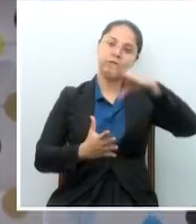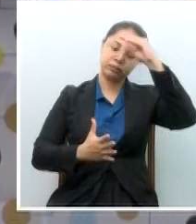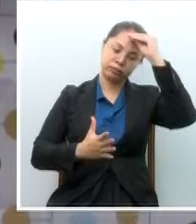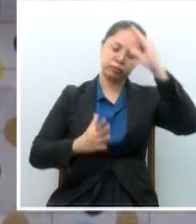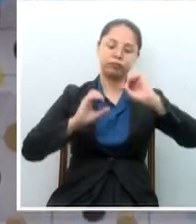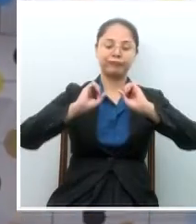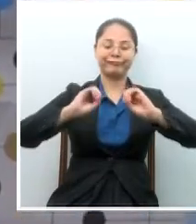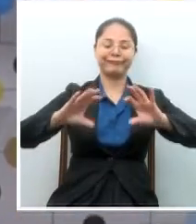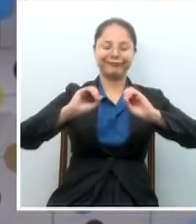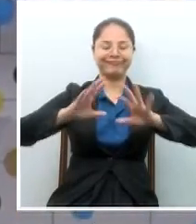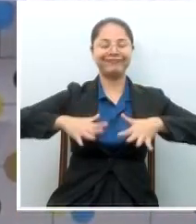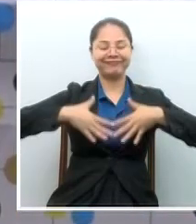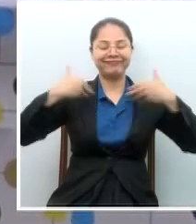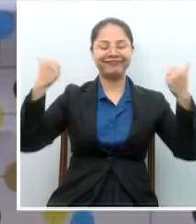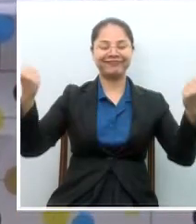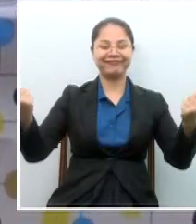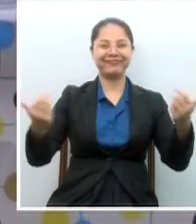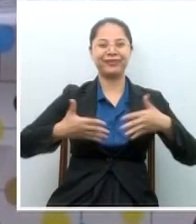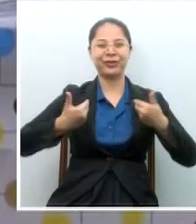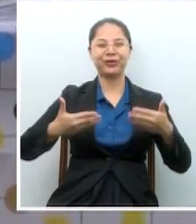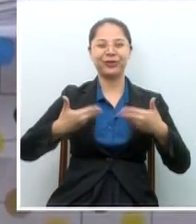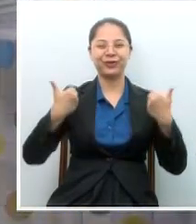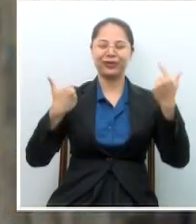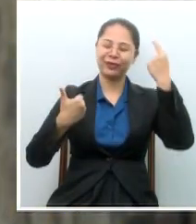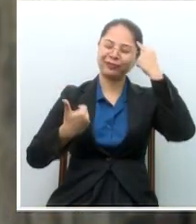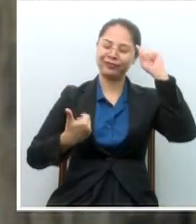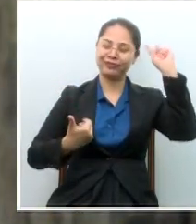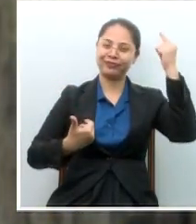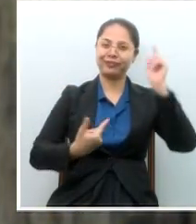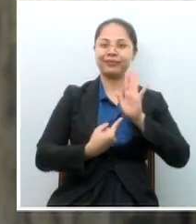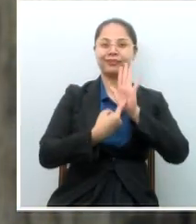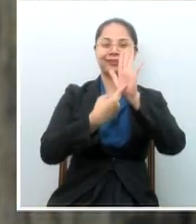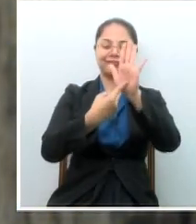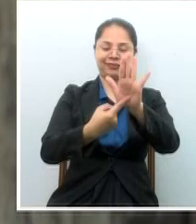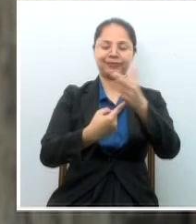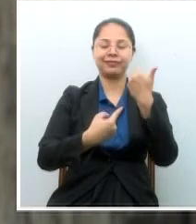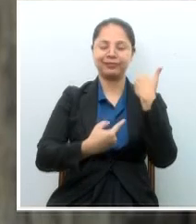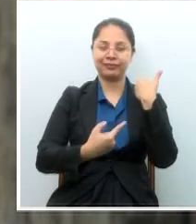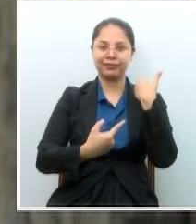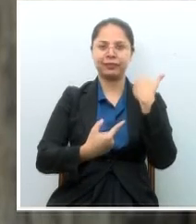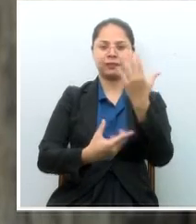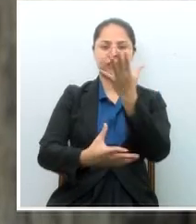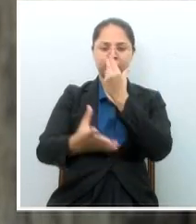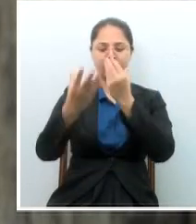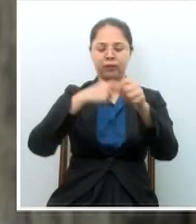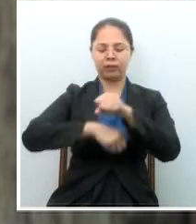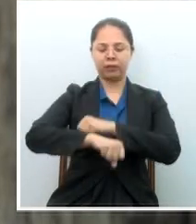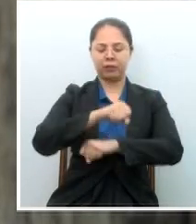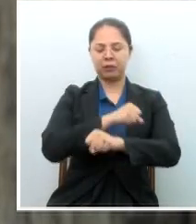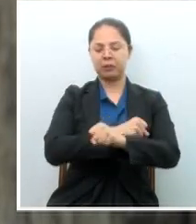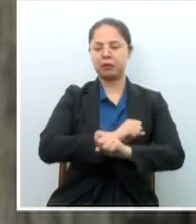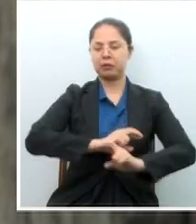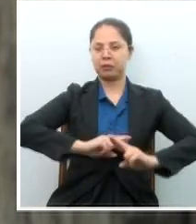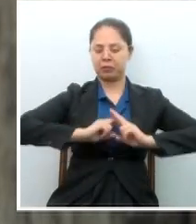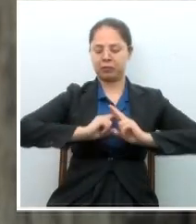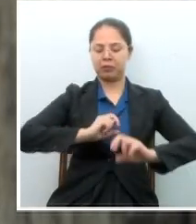นักเรียนสนุกและก็ได้เกิดความคิดสร้างสรรค์ความรู้ที่ได้จากการปฏิบัติได้ด้วยตนเองนะคะถือว่าเป็